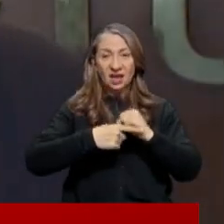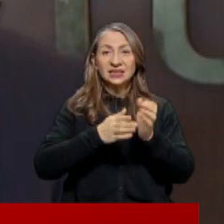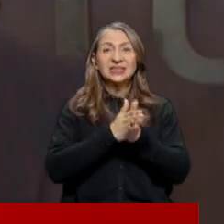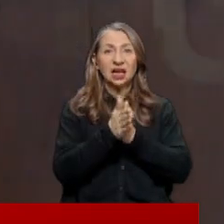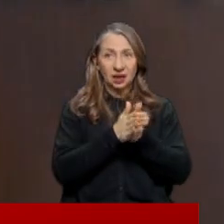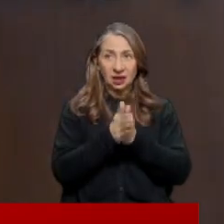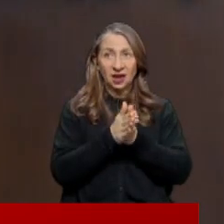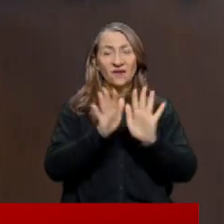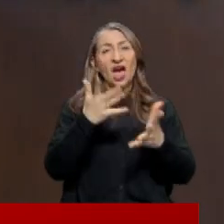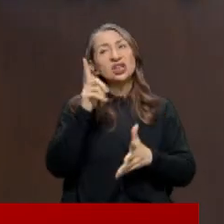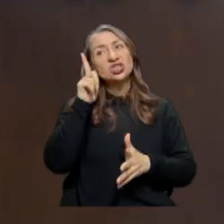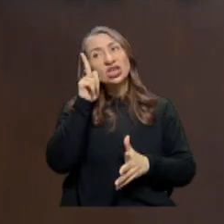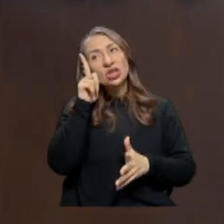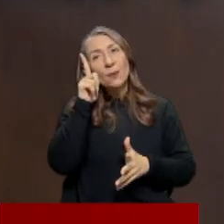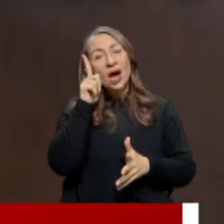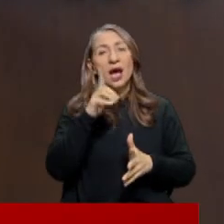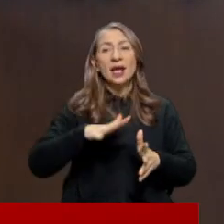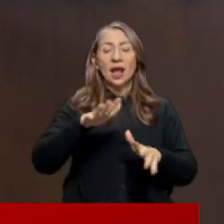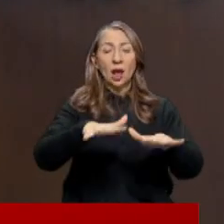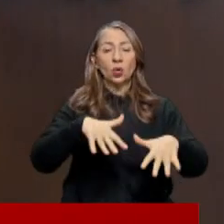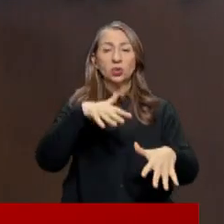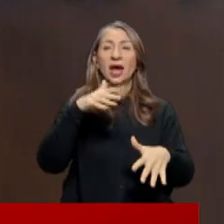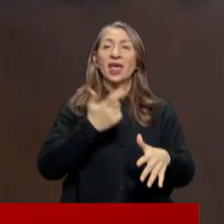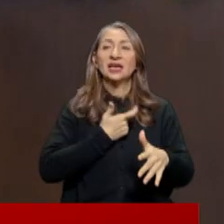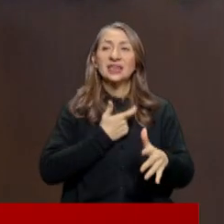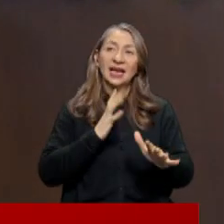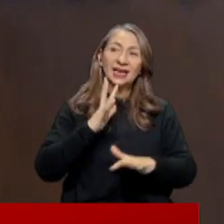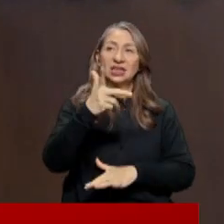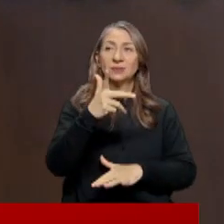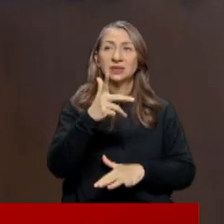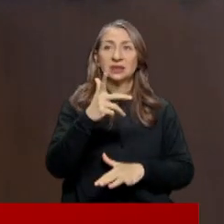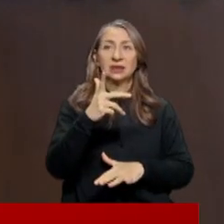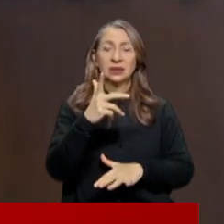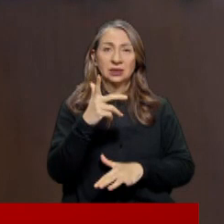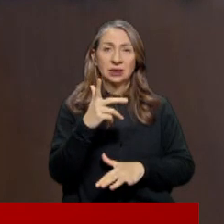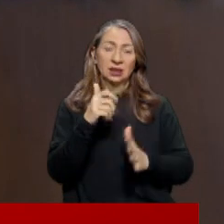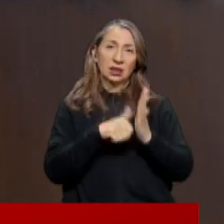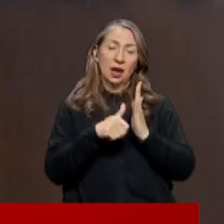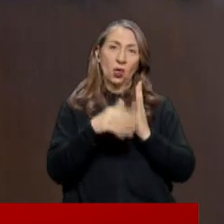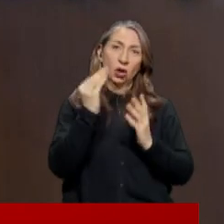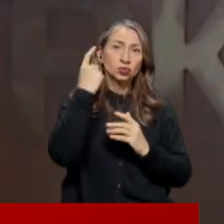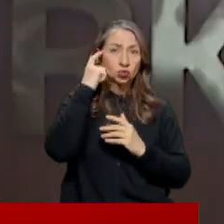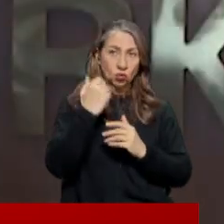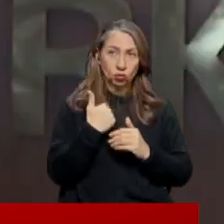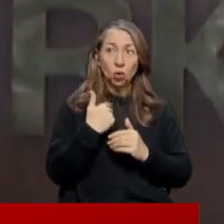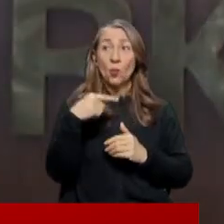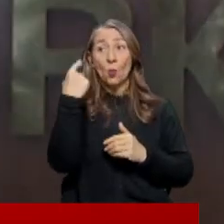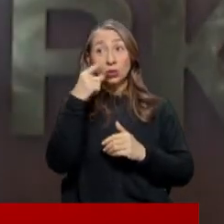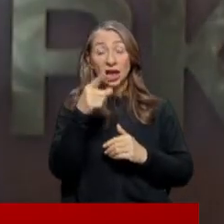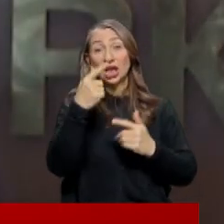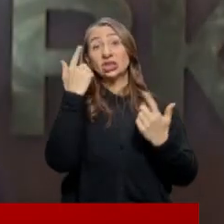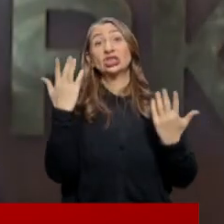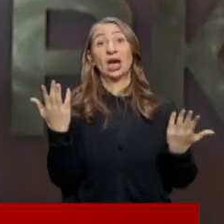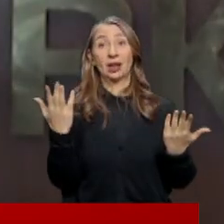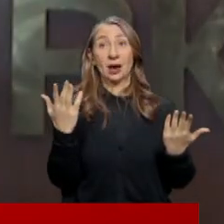salı günü veya çarşamba günü genel kuruldan da yasalaşmasını takvim olarak öngörüyoruz. Dolayısıyla